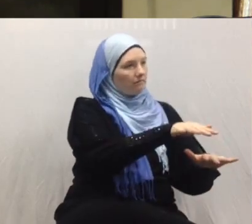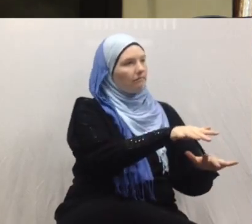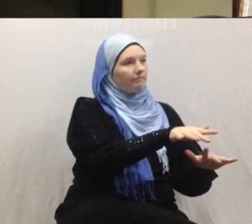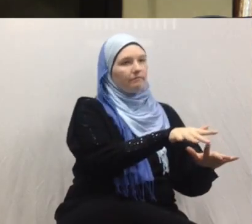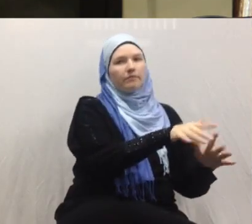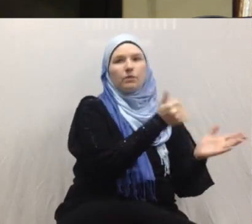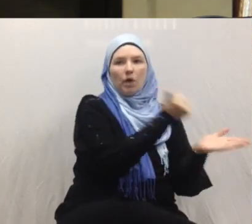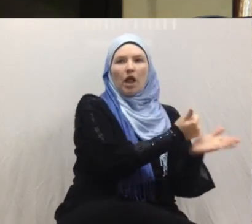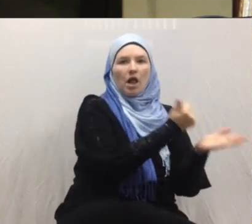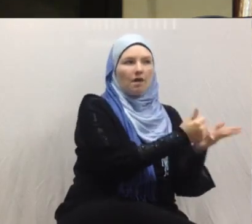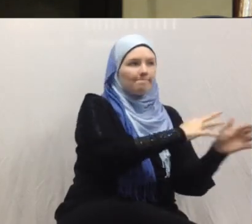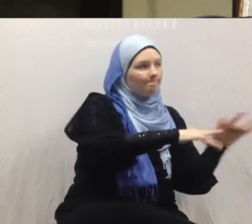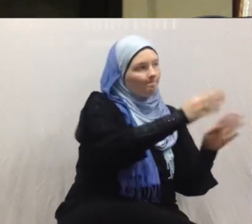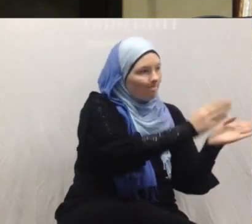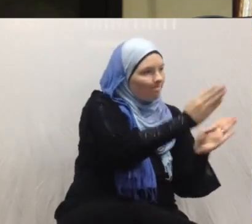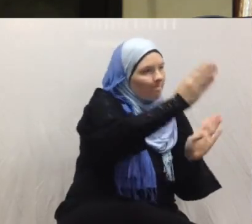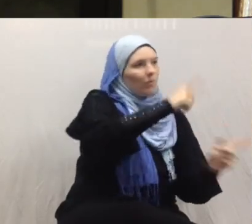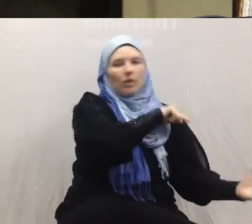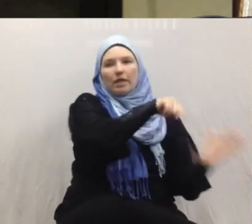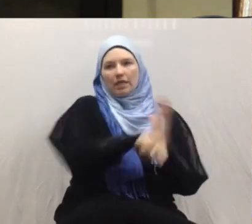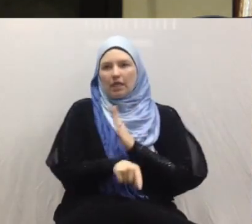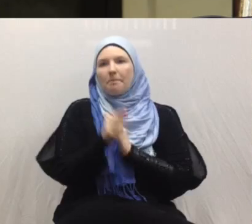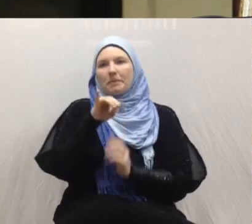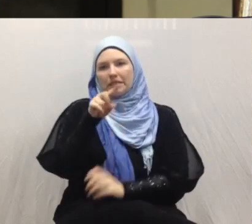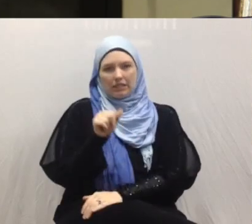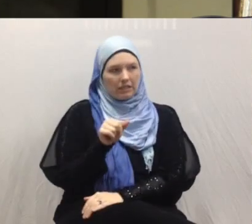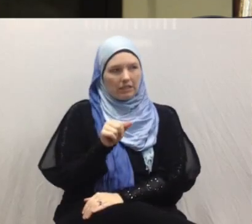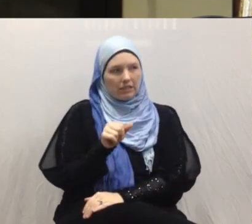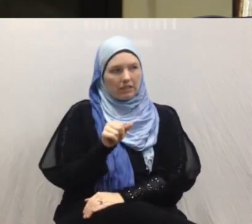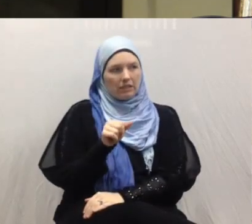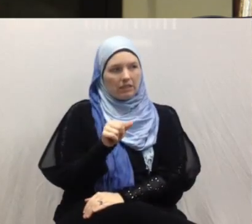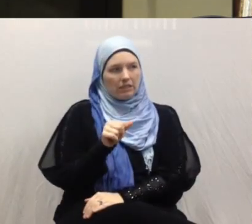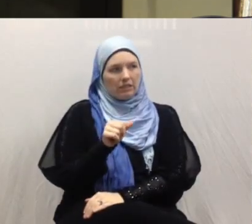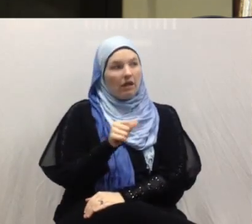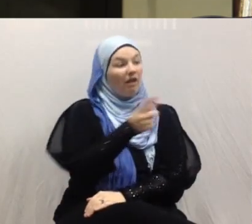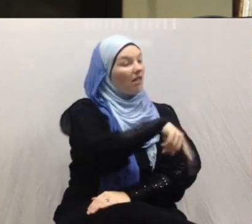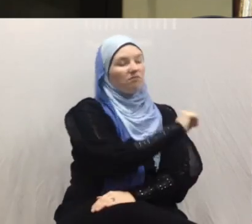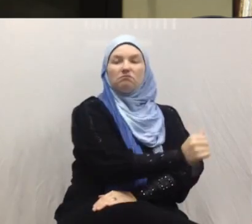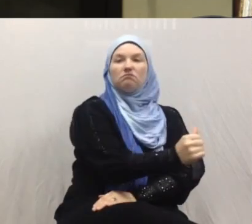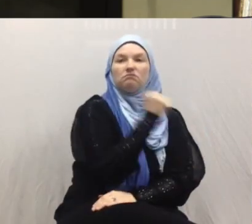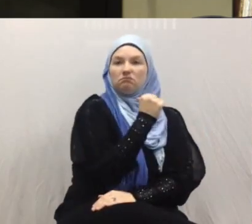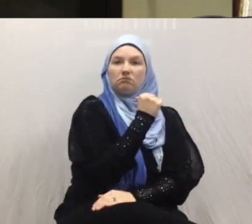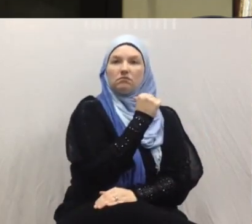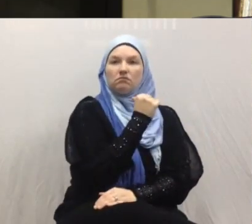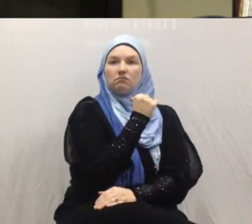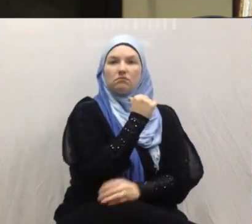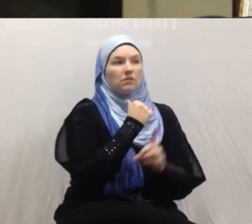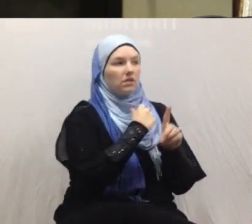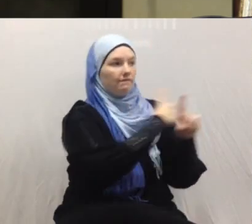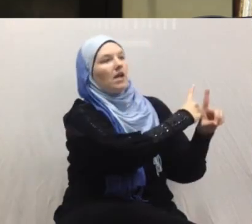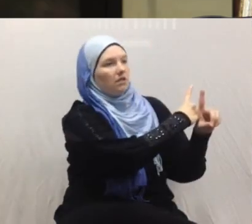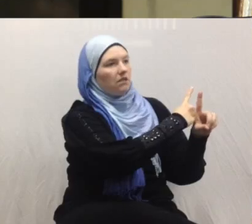and come to attack the Medina. And they refused to join the Prophet ﷺ in defense